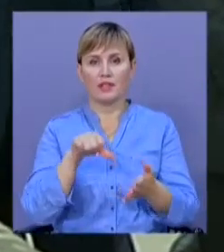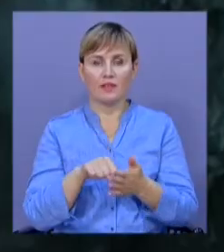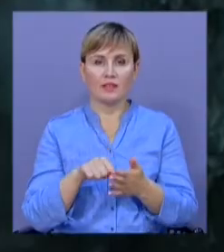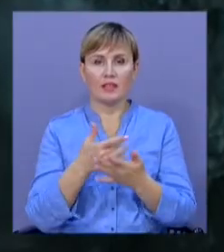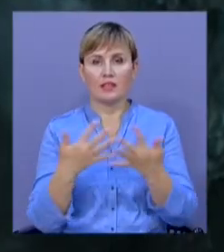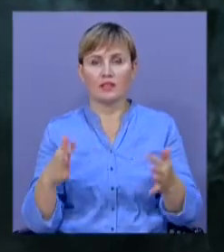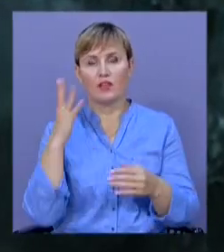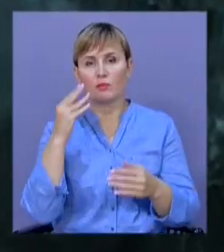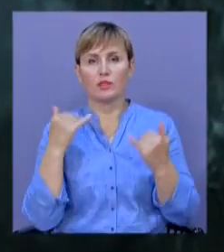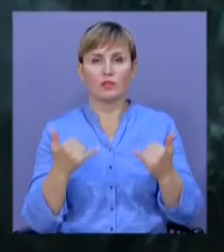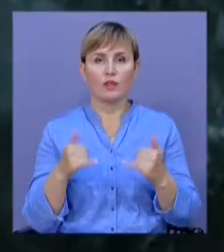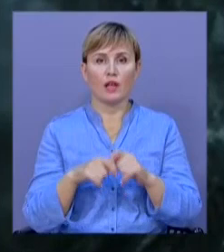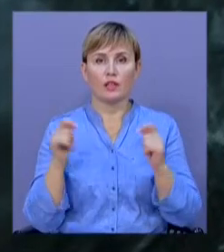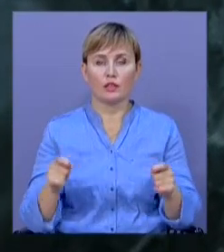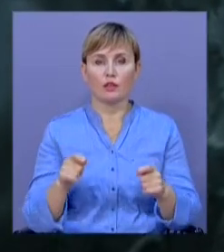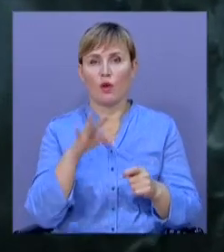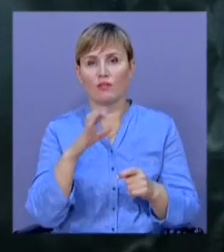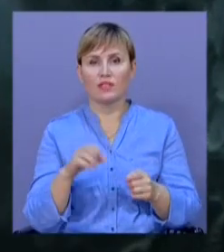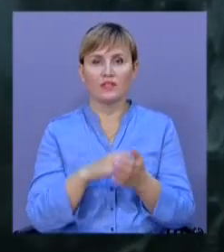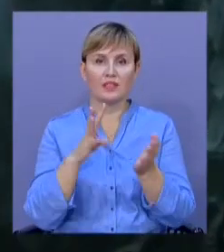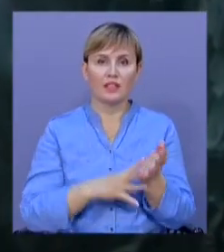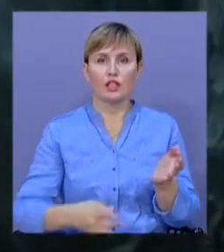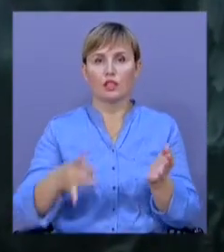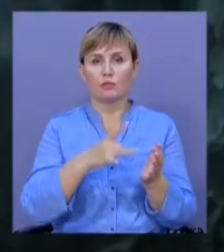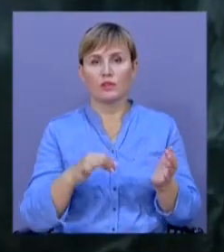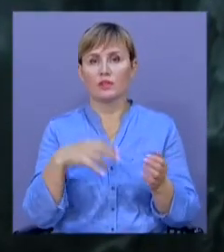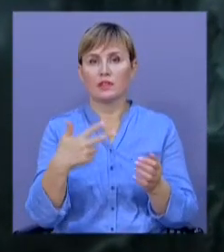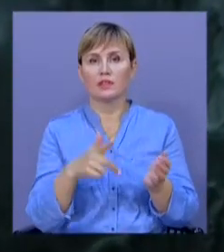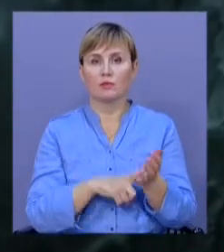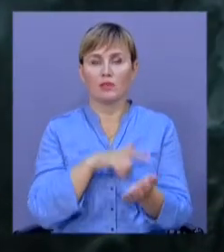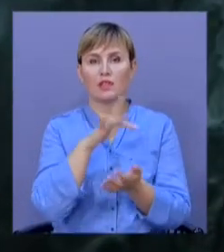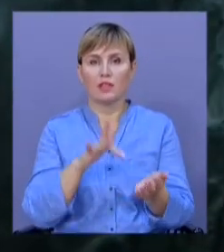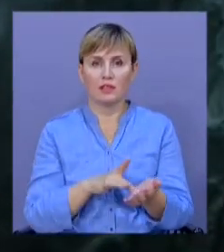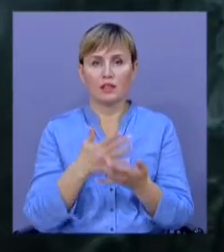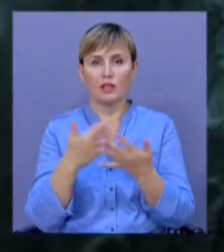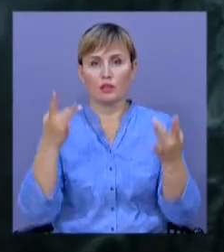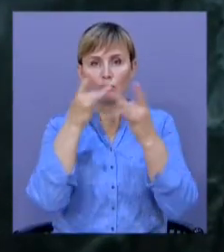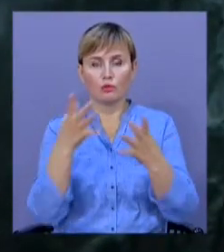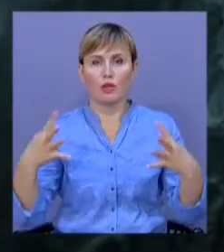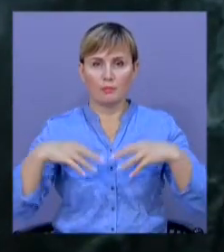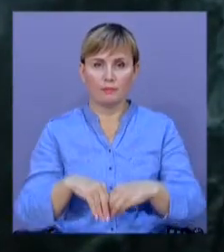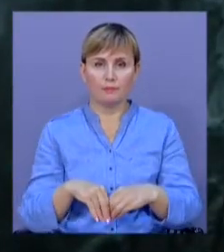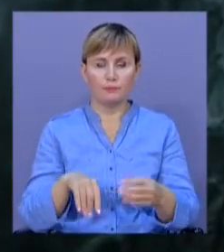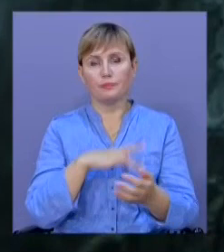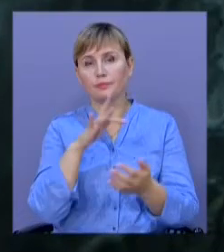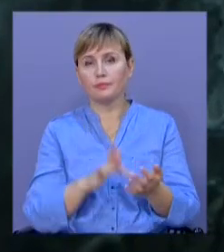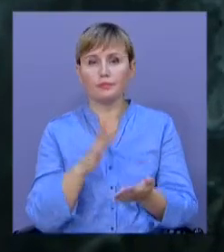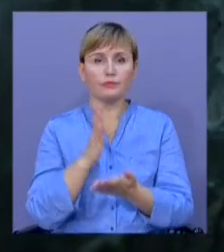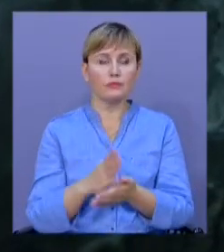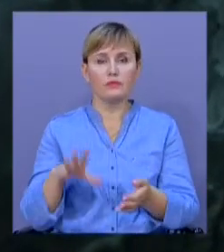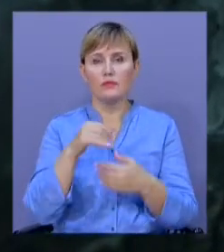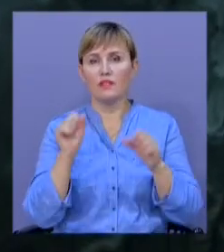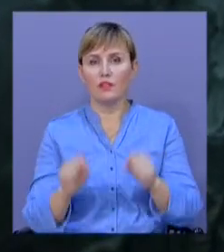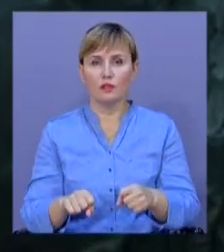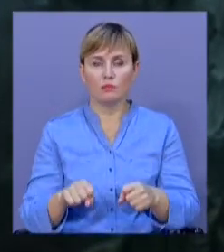этносов. В Алматы на сегодня открыты офисы 19 республиканских и 37 городских этнокультурных объединений. У мегаполиса есть все шансы